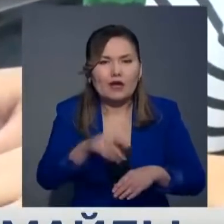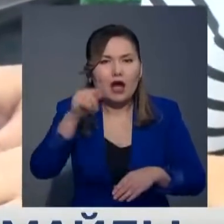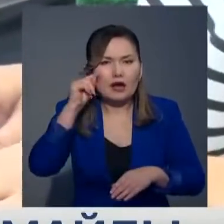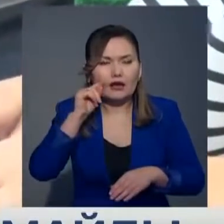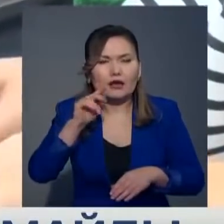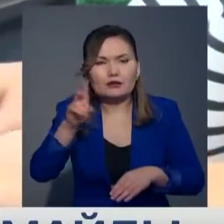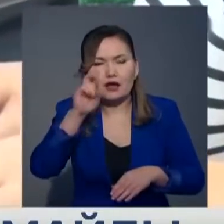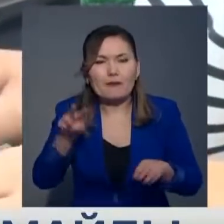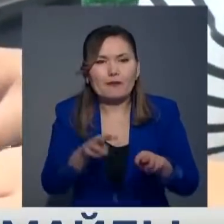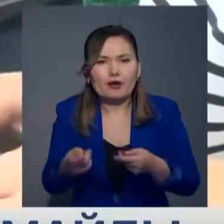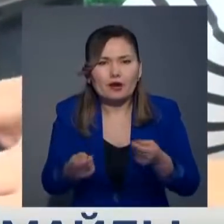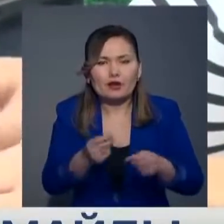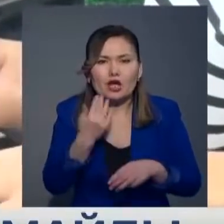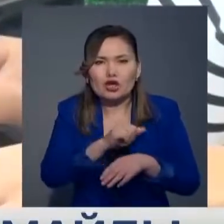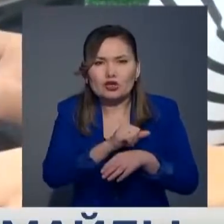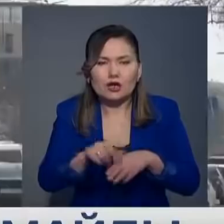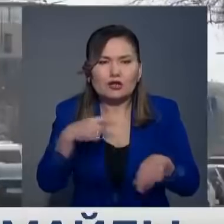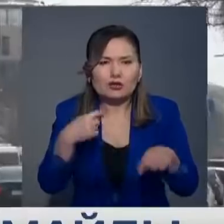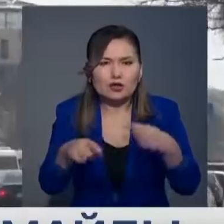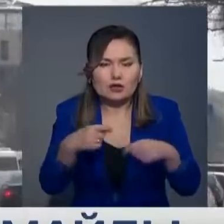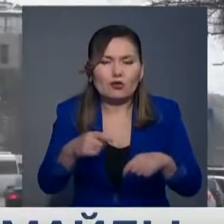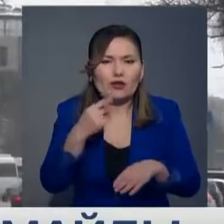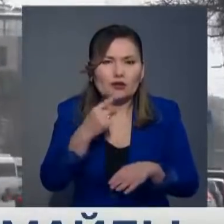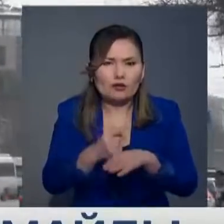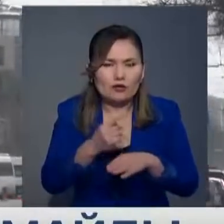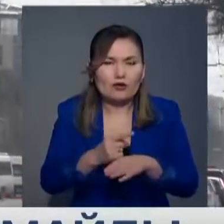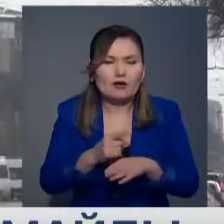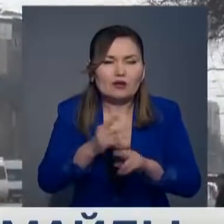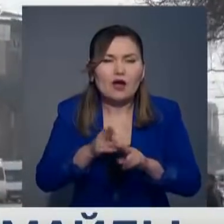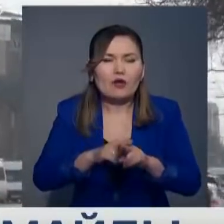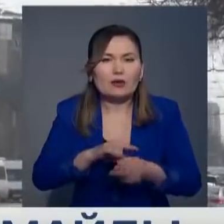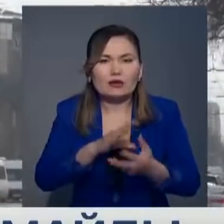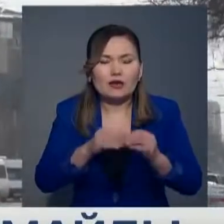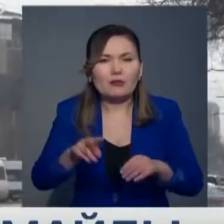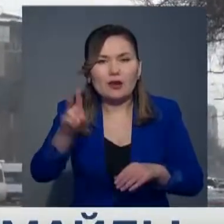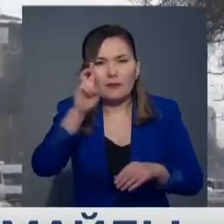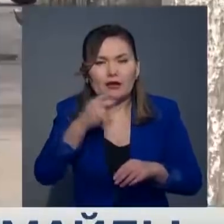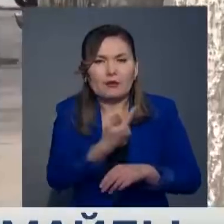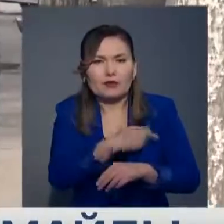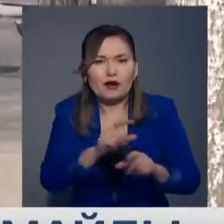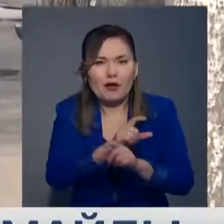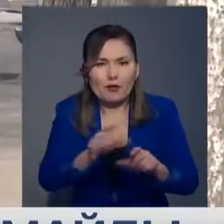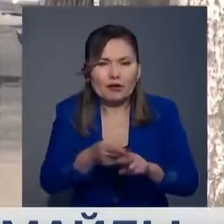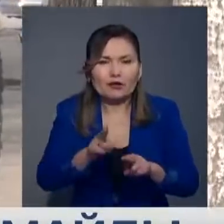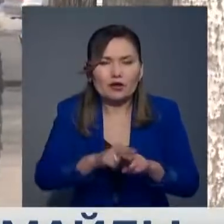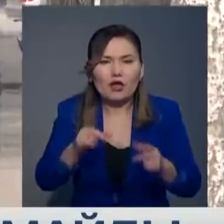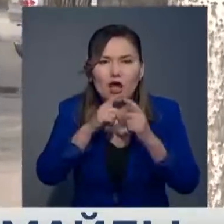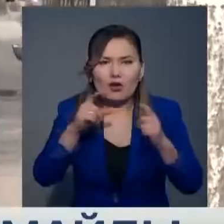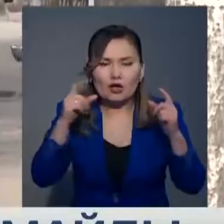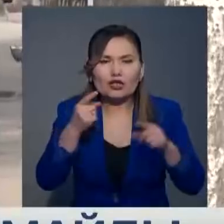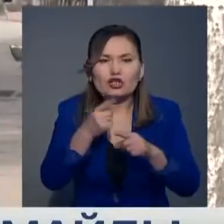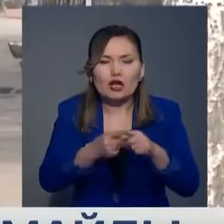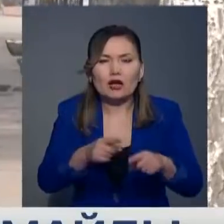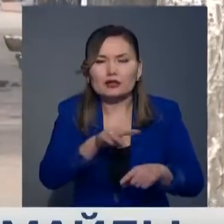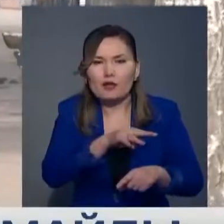Қырғызстан билігі оны шетелге сатуға уақытша тыйым салды. Қазіргі кезде мемлекеттік медициналық мекемелерде 500 000-нан